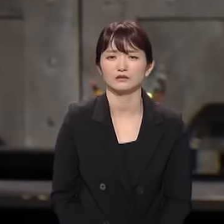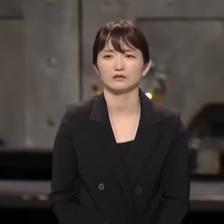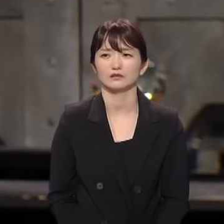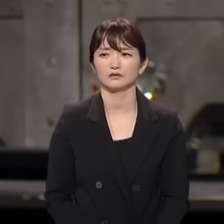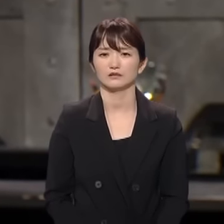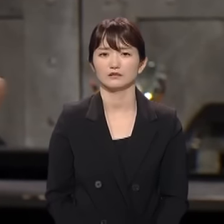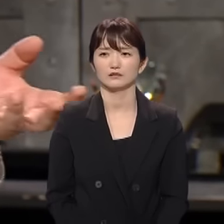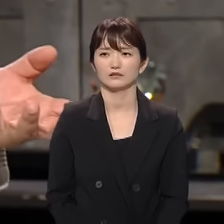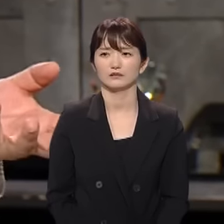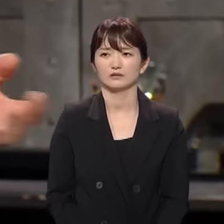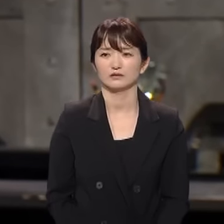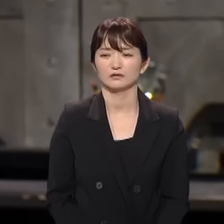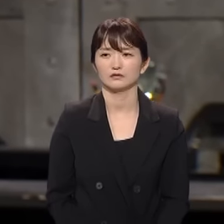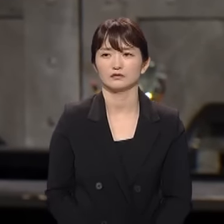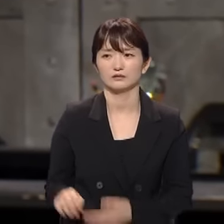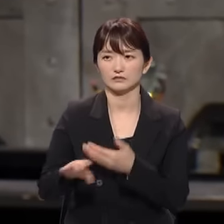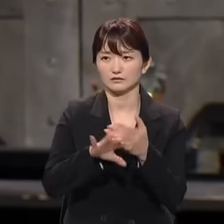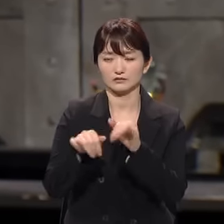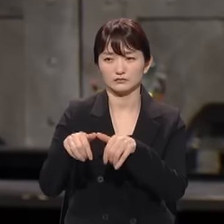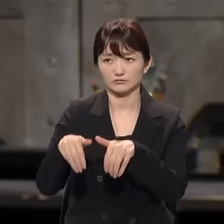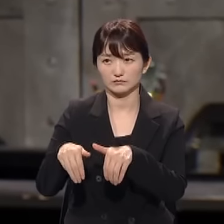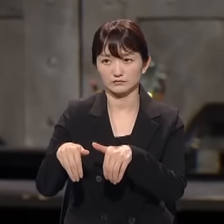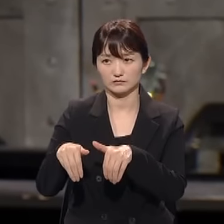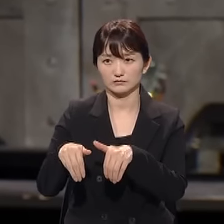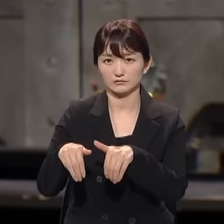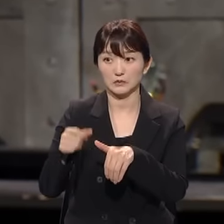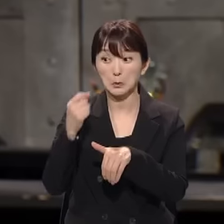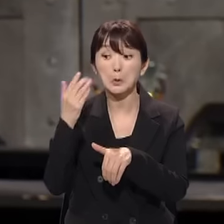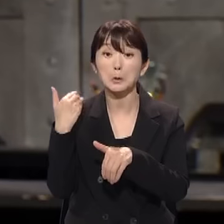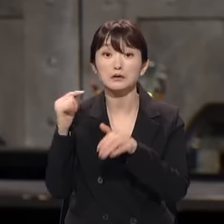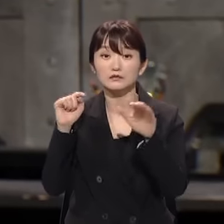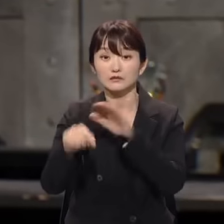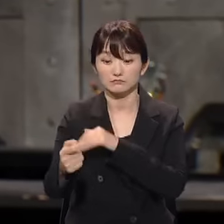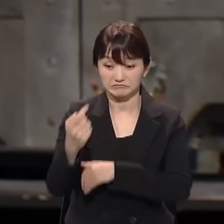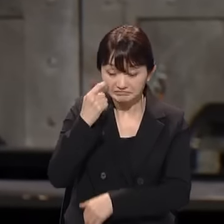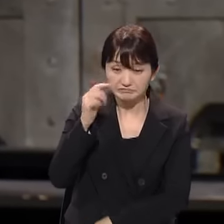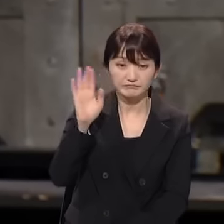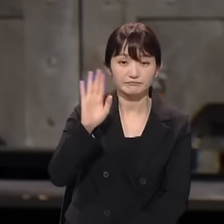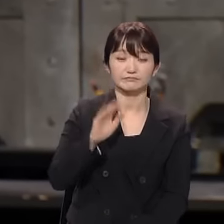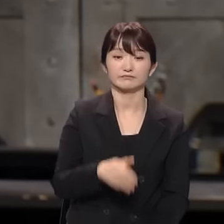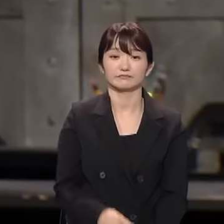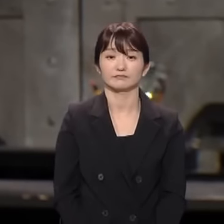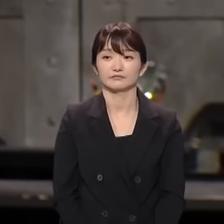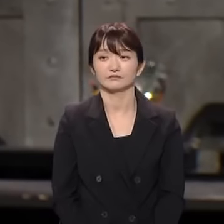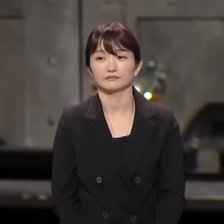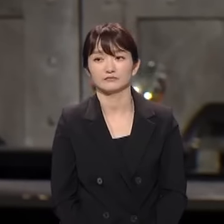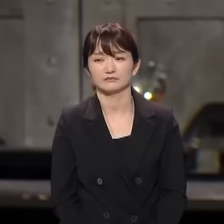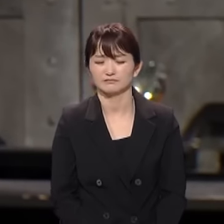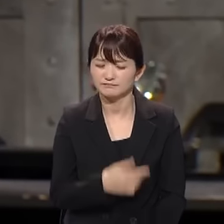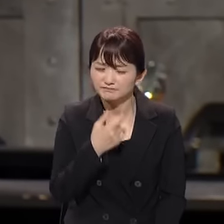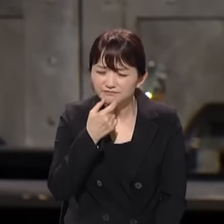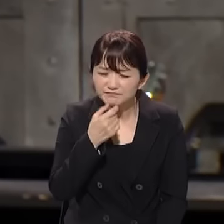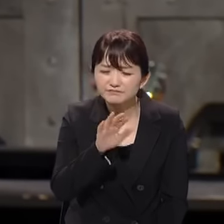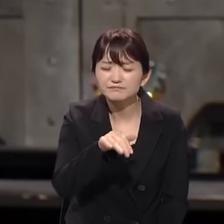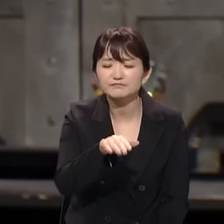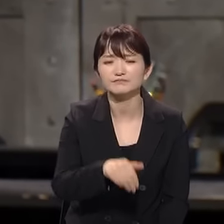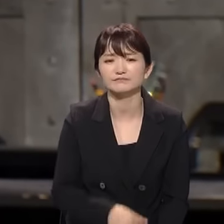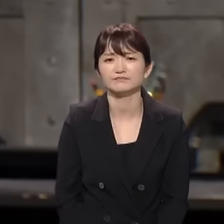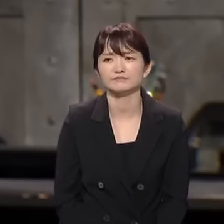나 외국인 여성 접대부인데 그런데 한 달 전에 갔다 왔는데 안 걸렸다라고 얘기를 했고요. 그게 싫으시면 형님